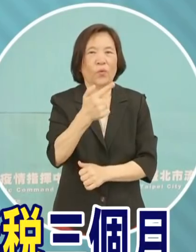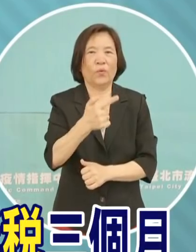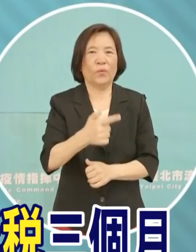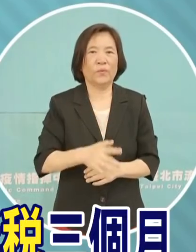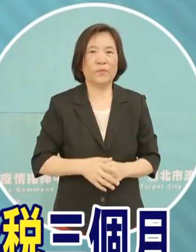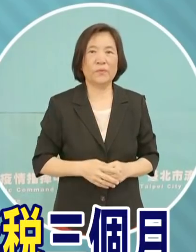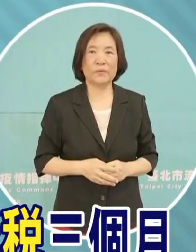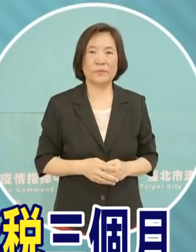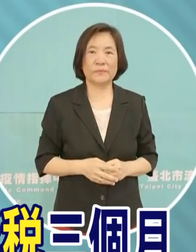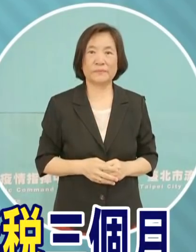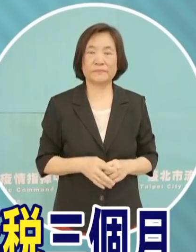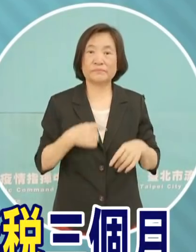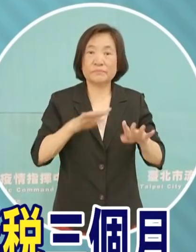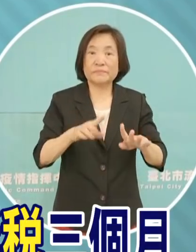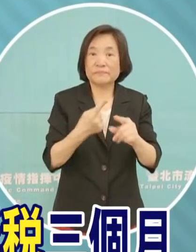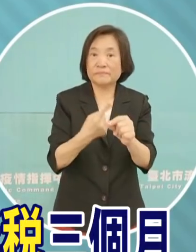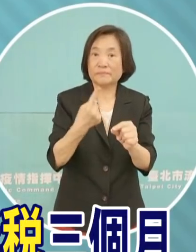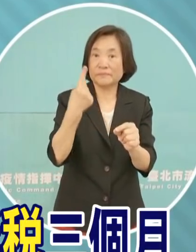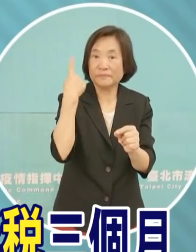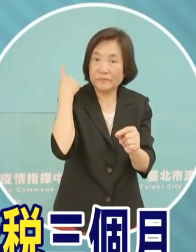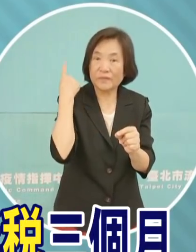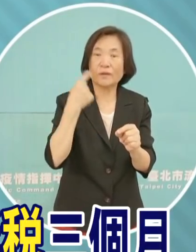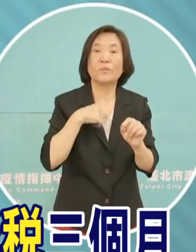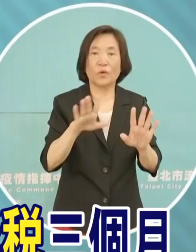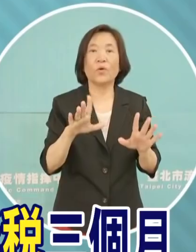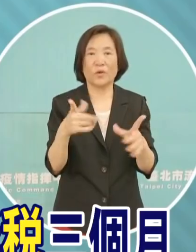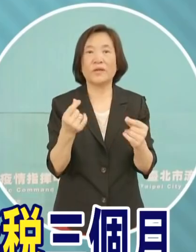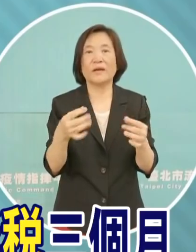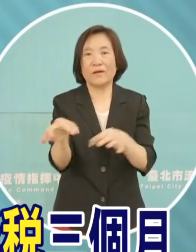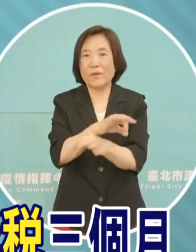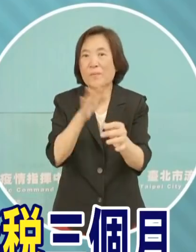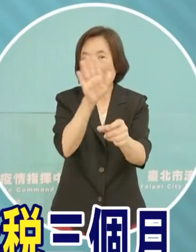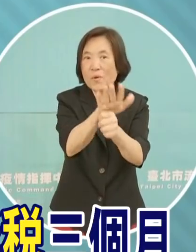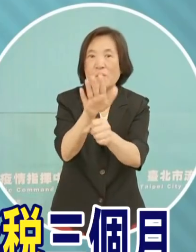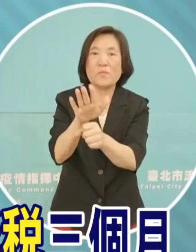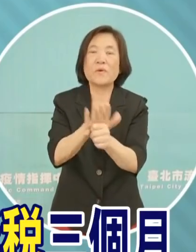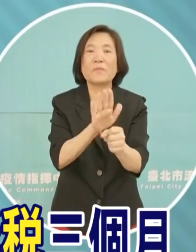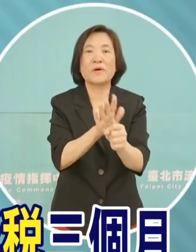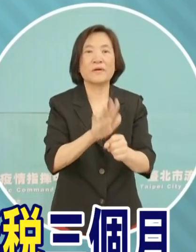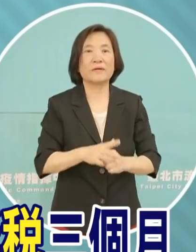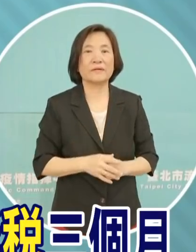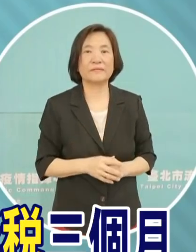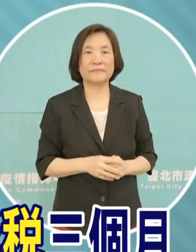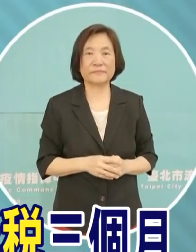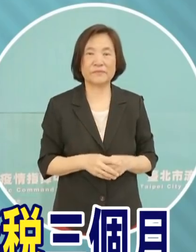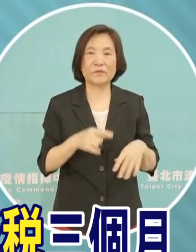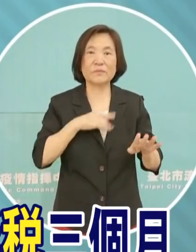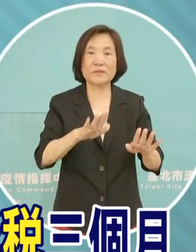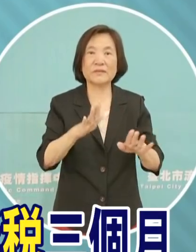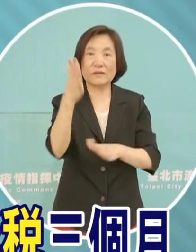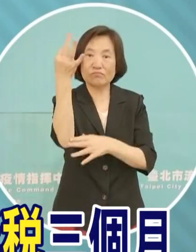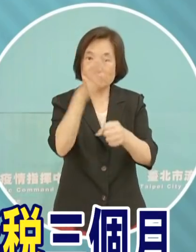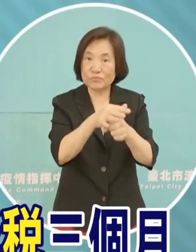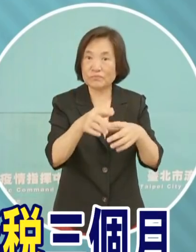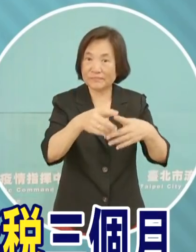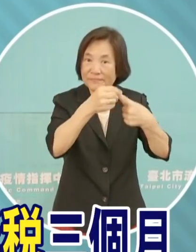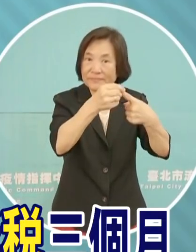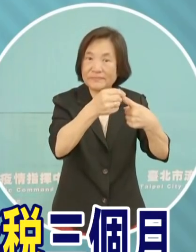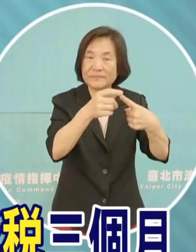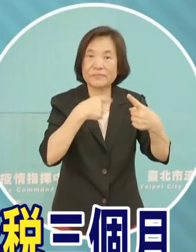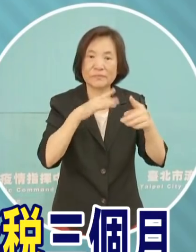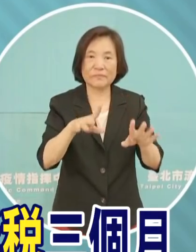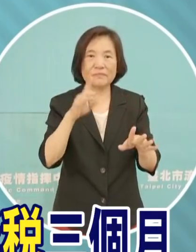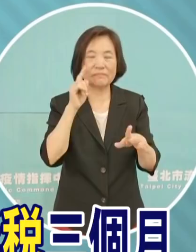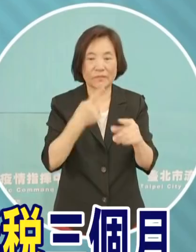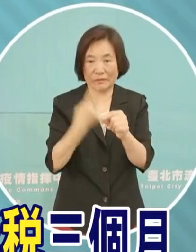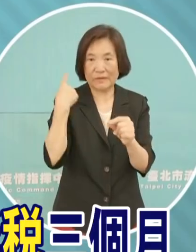那。因为去年我们也有这种纾困计划，你知道哈，所以原则上哈，我们这个纾困计划第一步，我们现在比